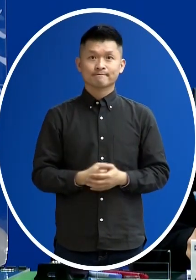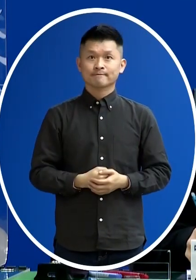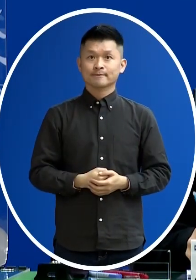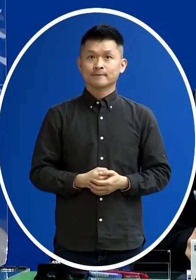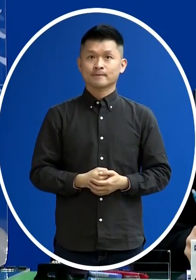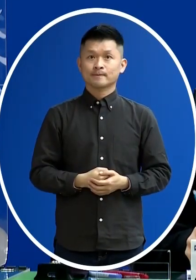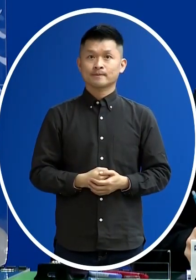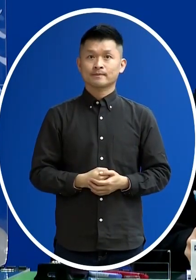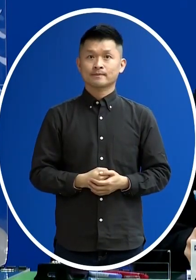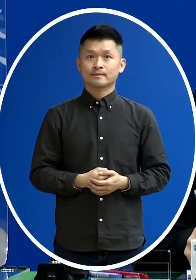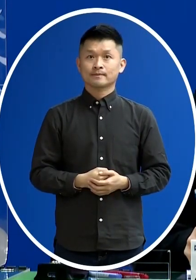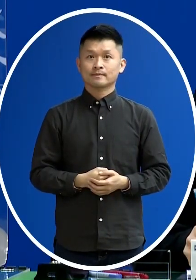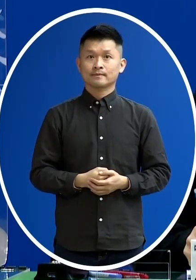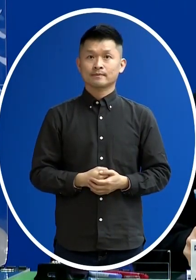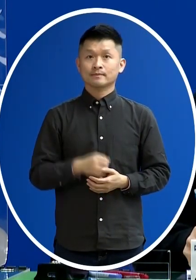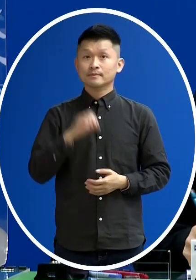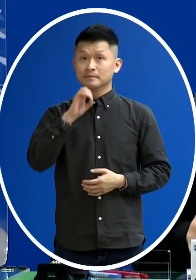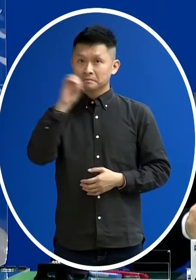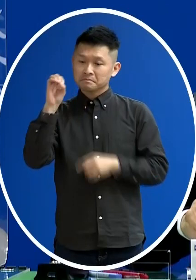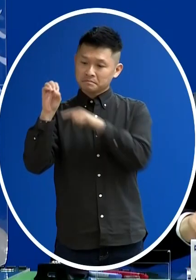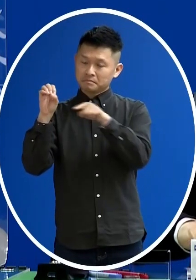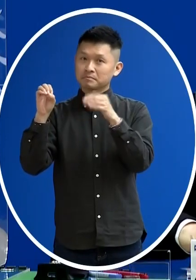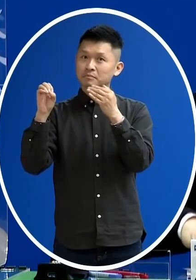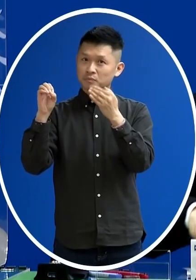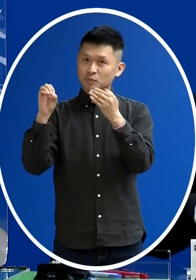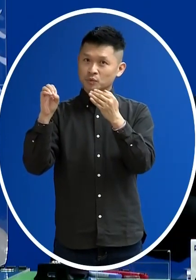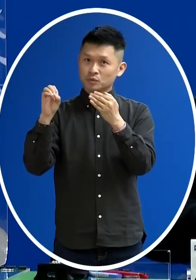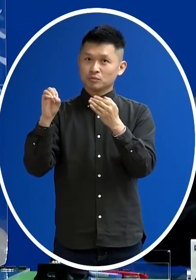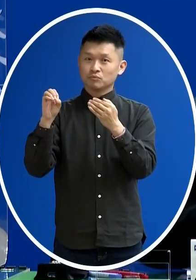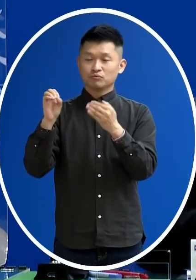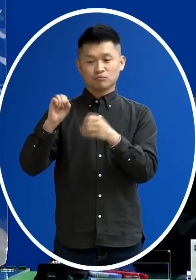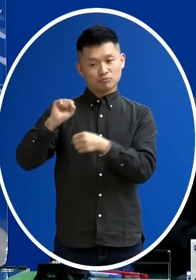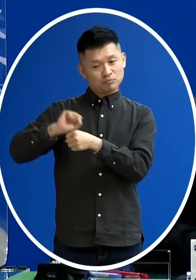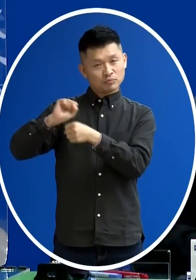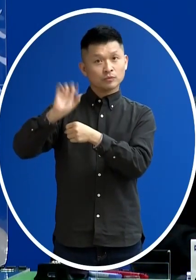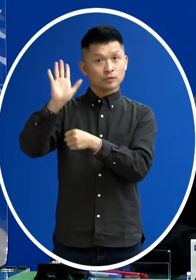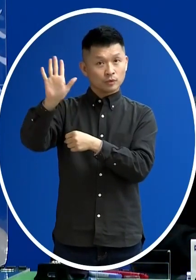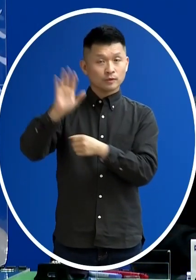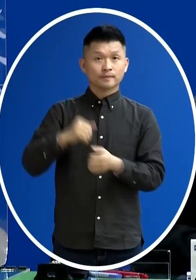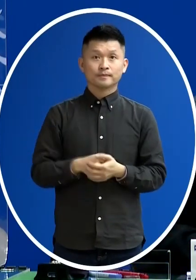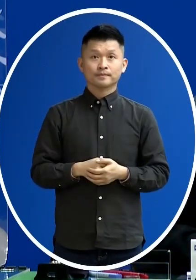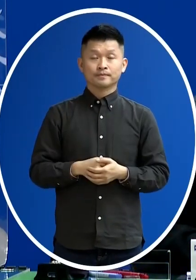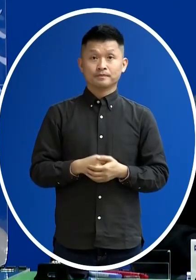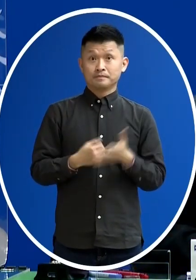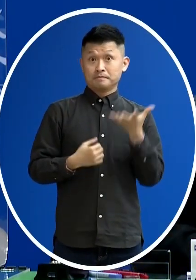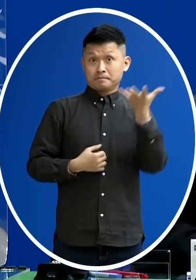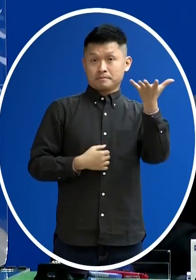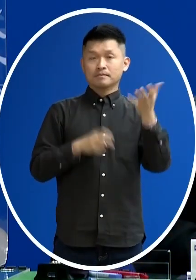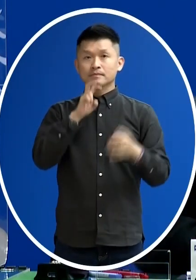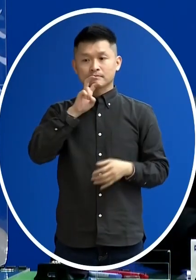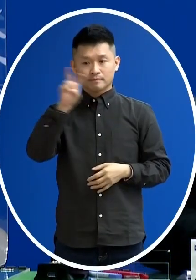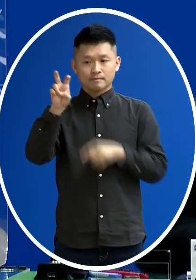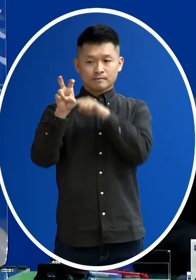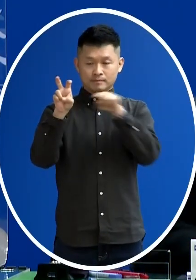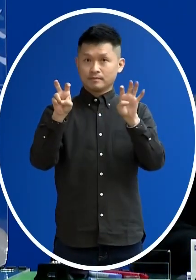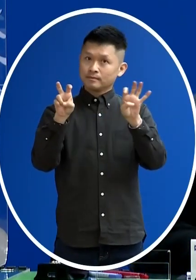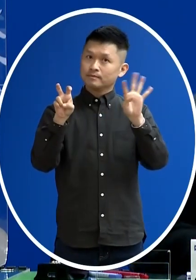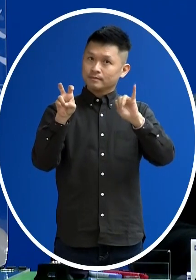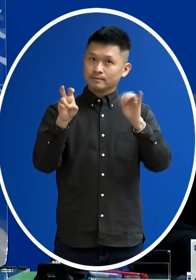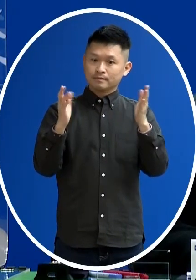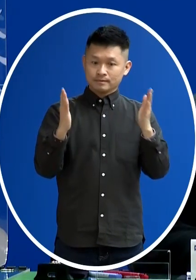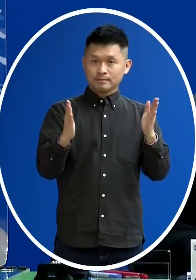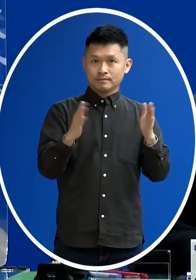还是有一些这个0到9岁的个案有持续增加不过年龄层最多的还是在20到40多岁这个